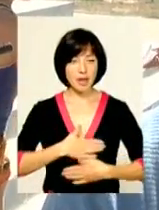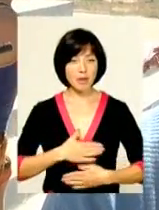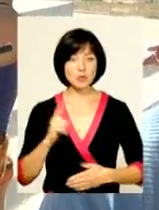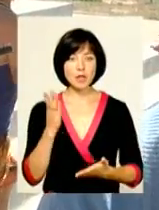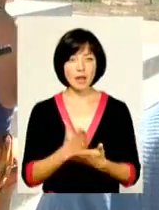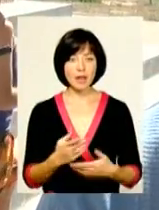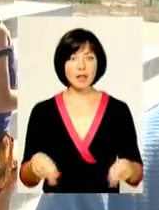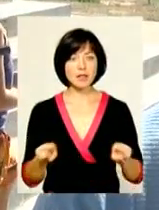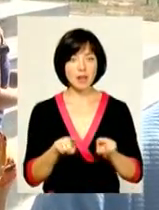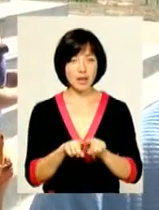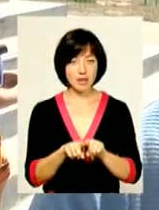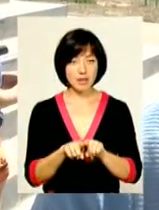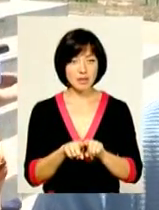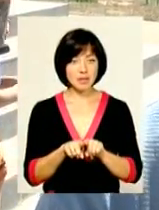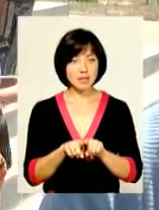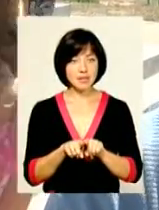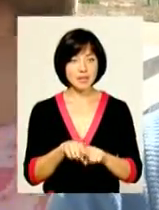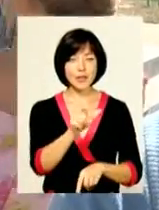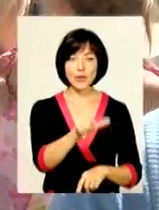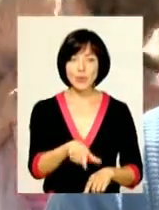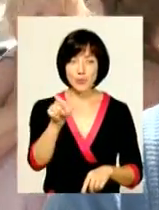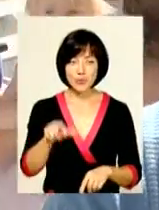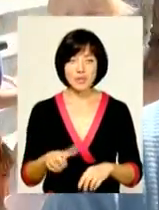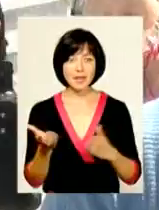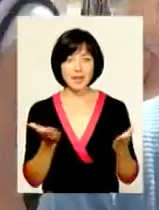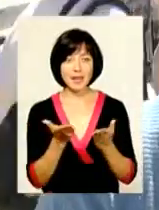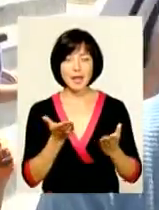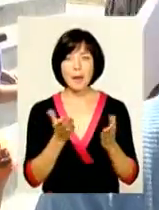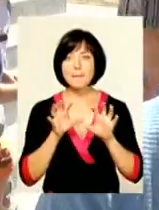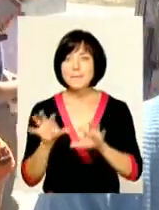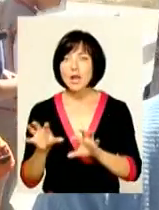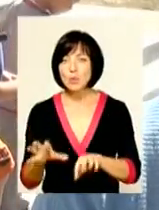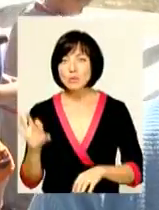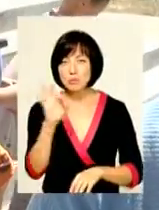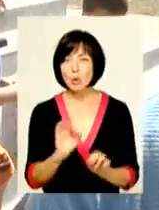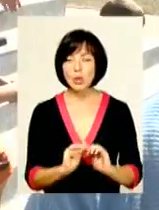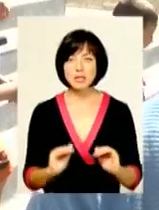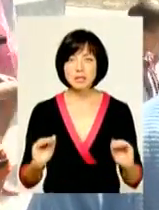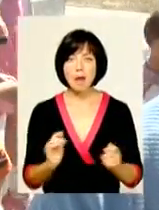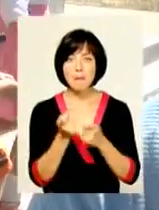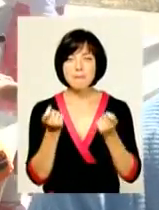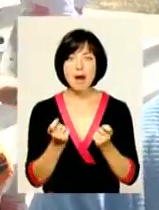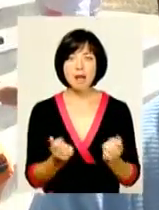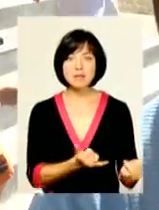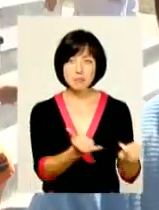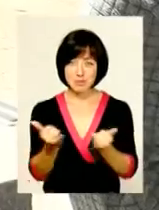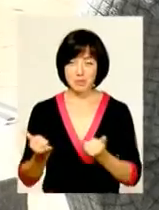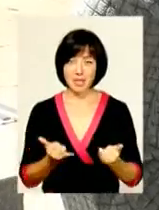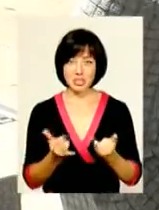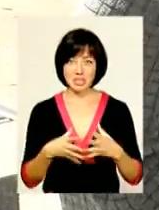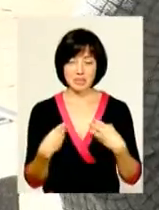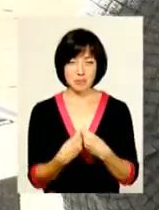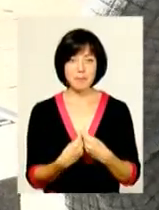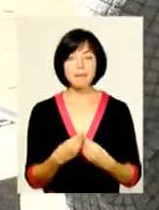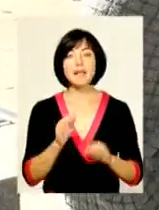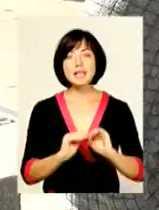є такі, є такі люди, які піклуються про діток з малозабезпечених сімей. Діти